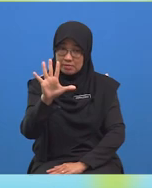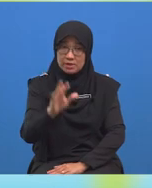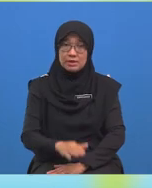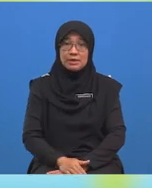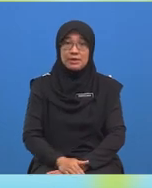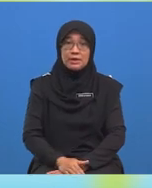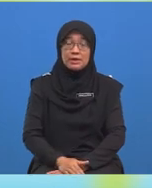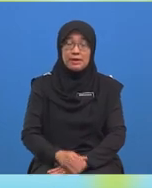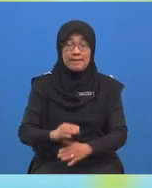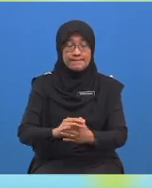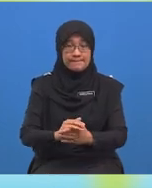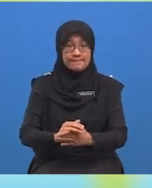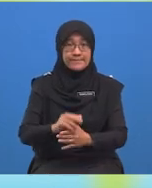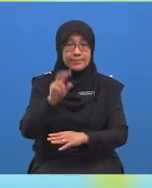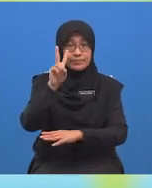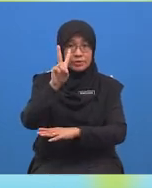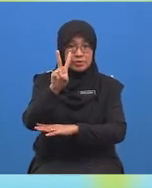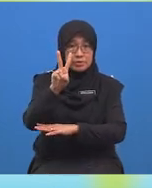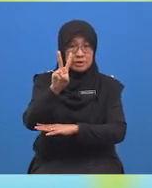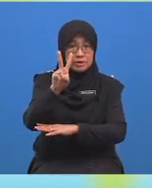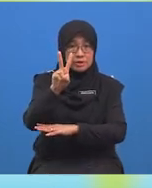1,645. Manakala